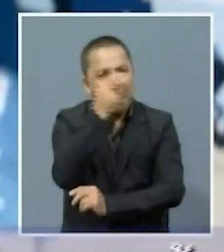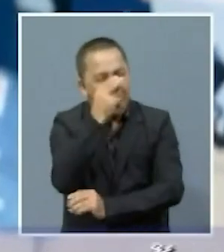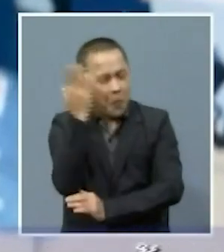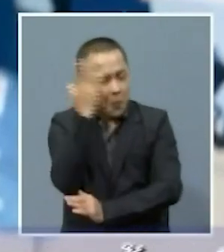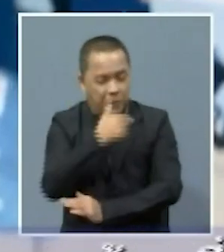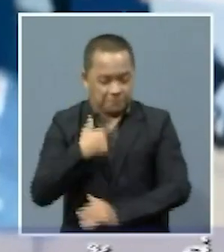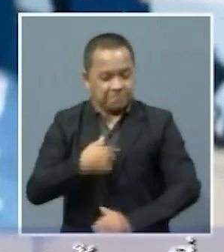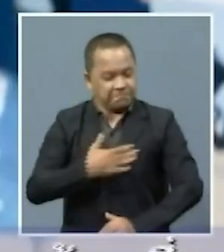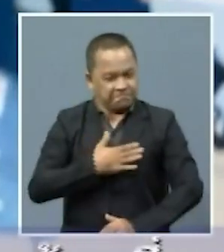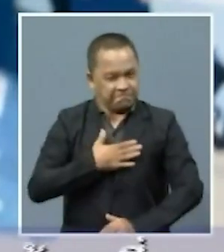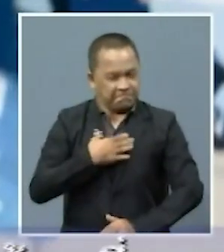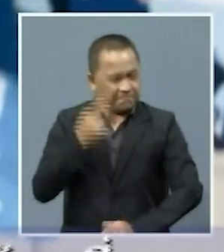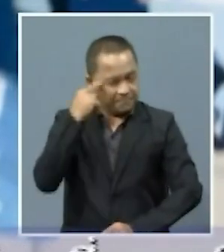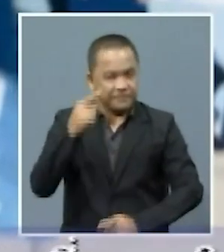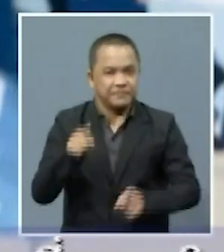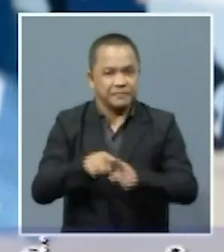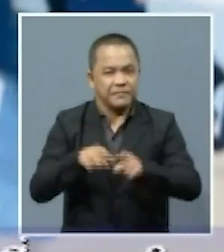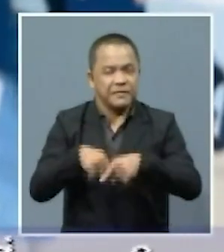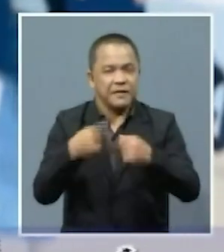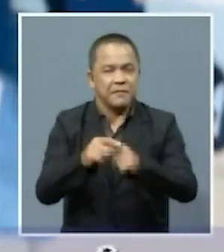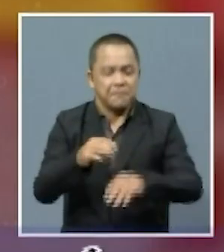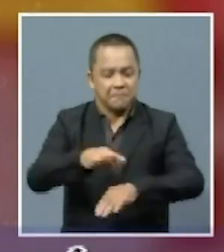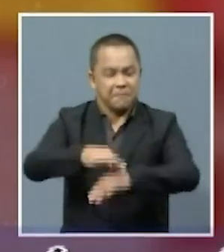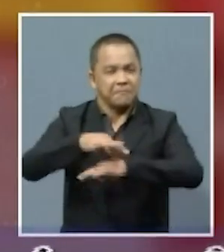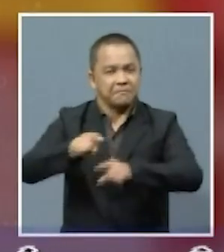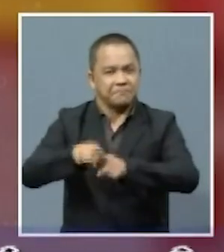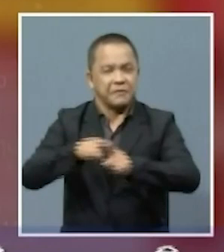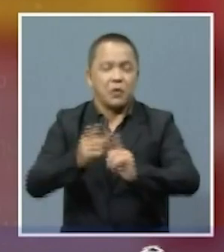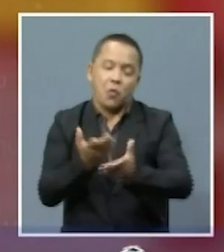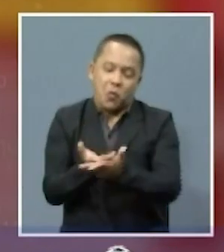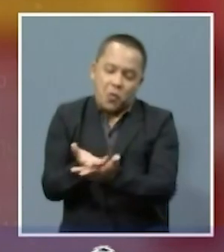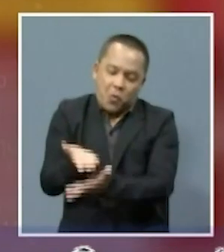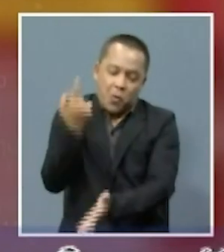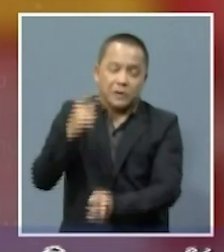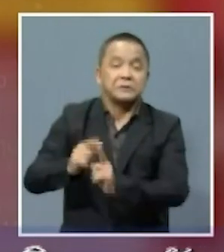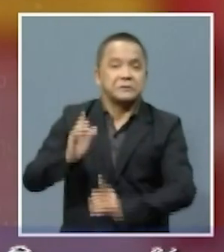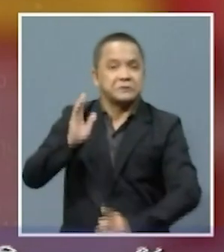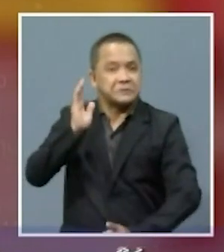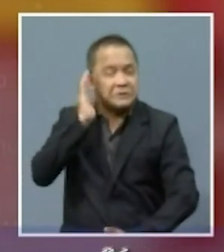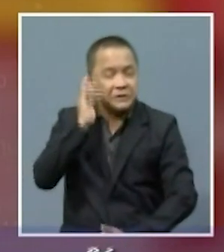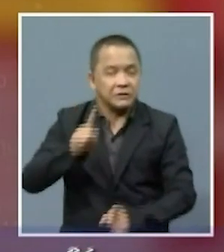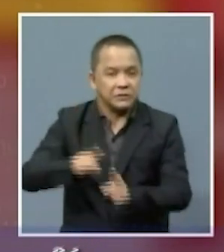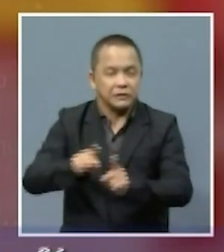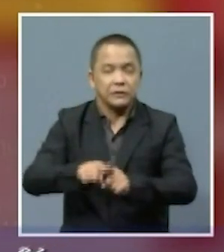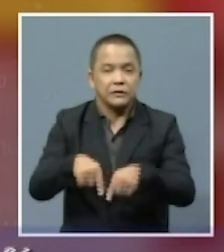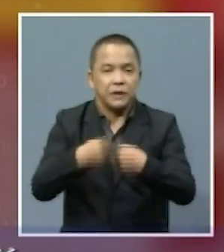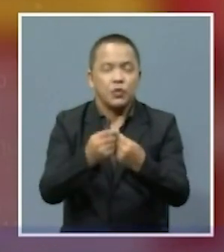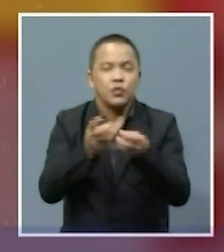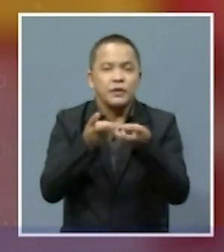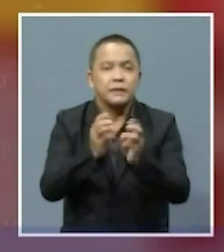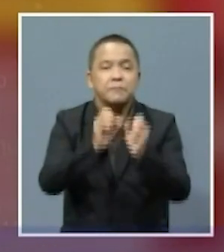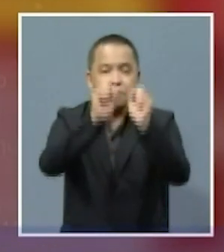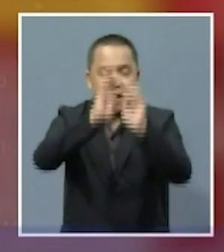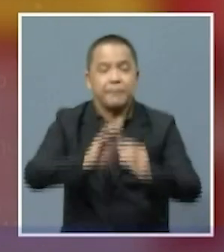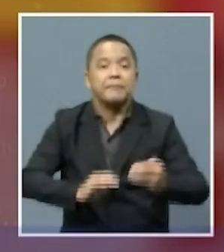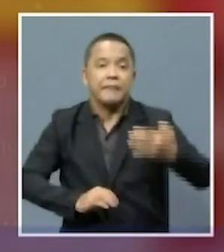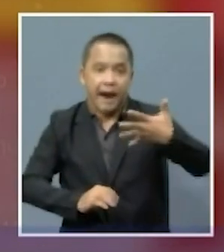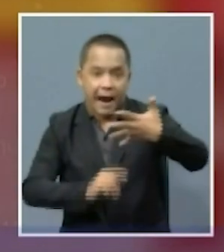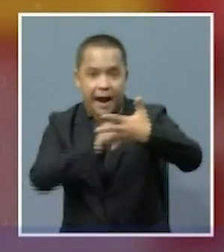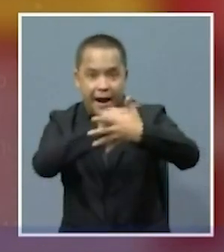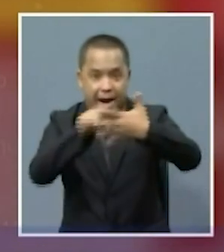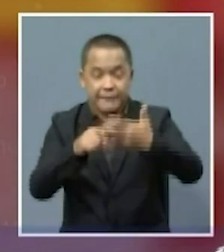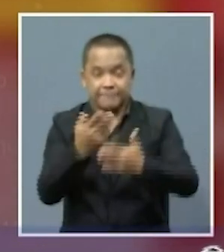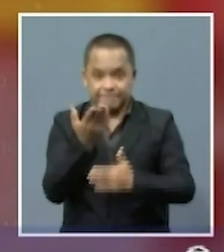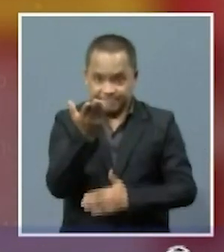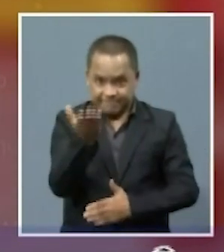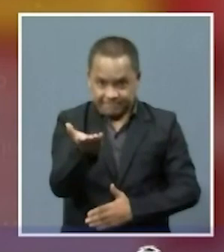ให้รู้สึกว่าเป็นตัวเองหรือว่าไปยกฐานะให้ตัวเองดูร่ำรวยจะได้ดูน่าเชื่อถือโดยออกมา5รูปแบบขึ้นอยู่บนหน้าจ